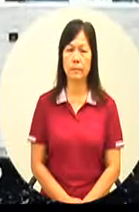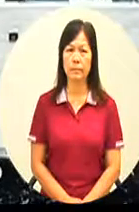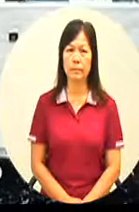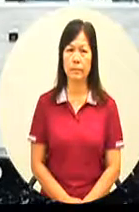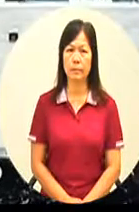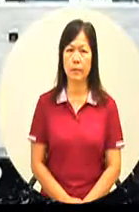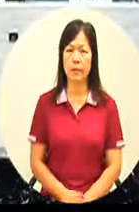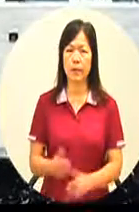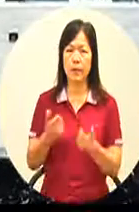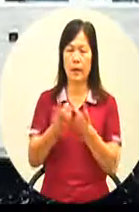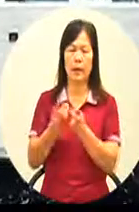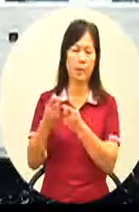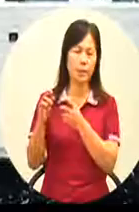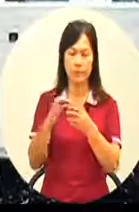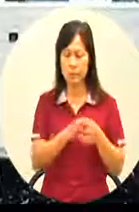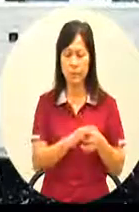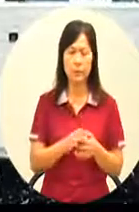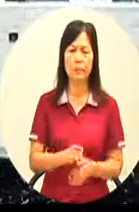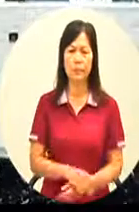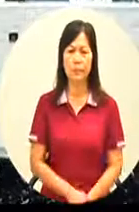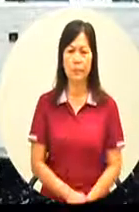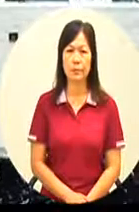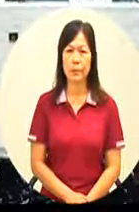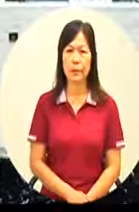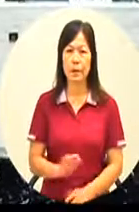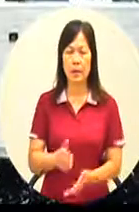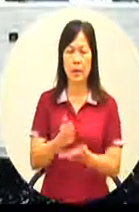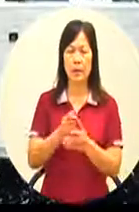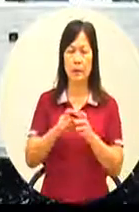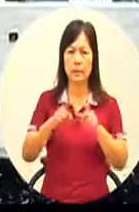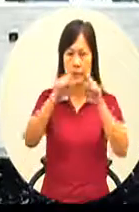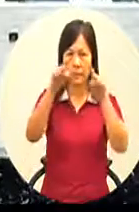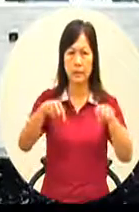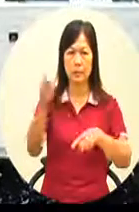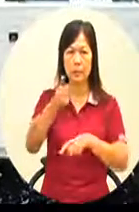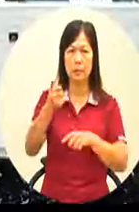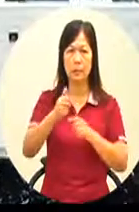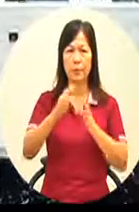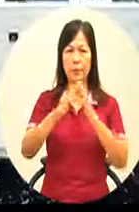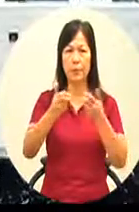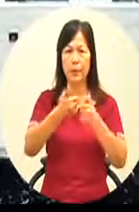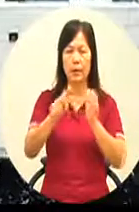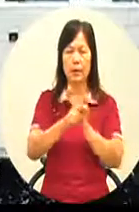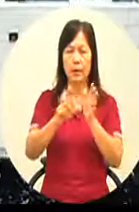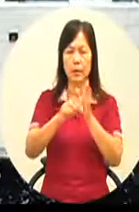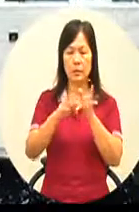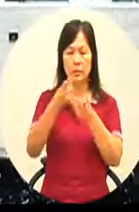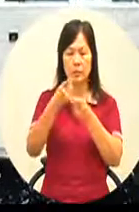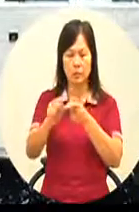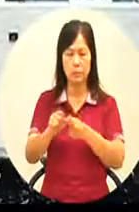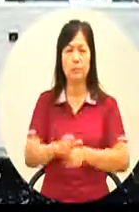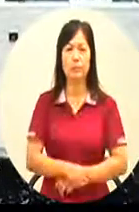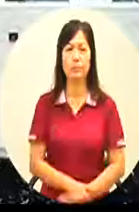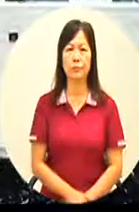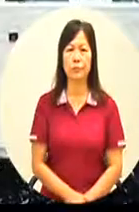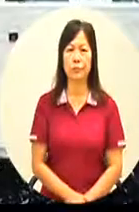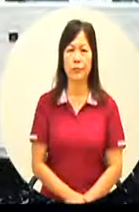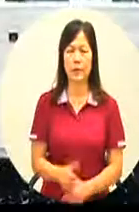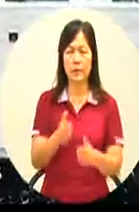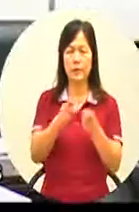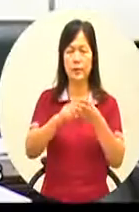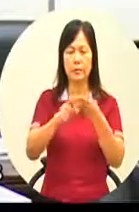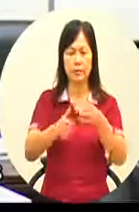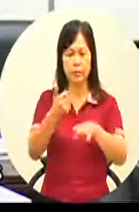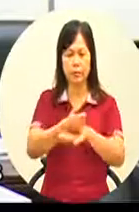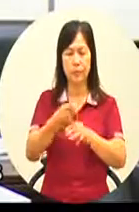好，我们继续开会。好，我们请周中赞议员哦，执行十五分钟。 好，谢谢啊，主席，